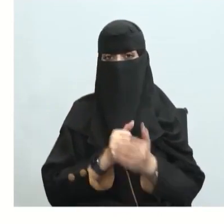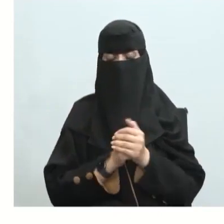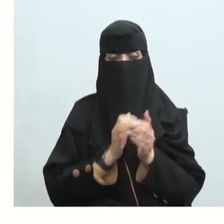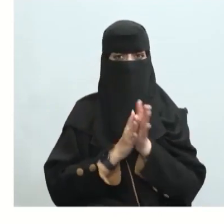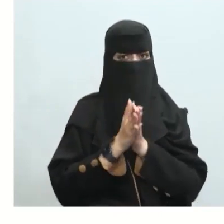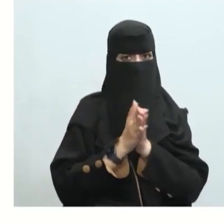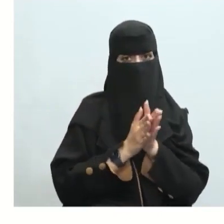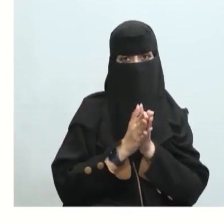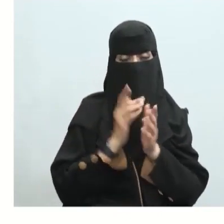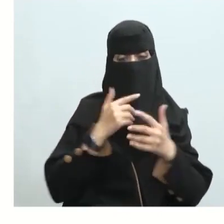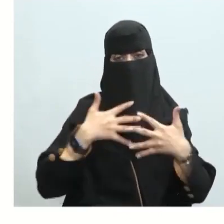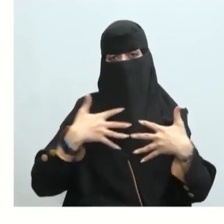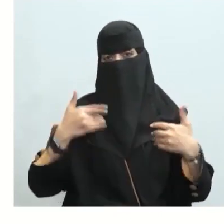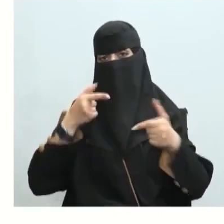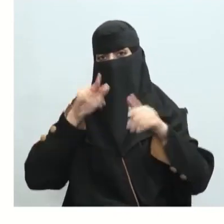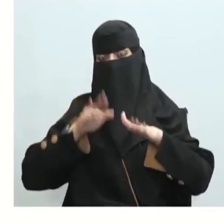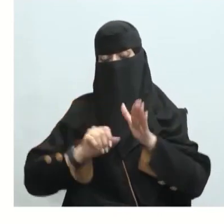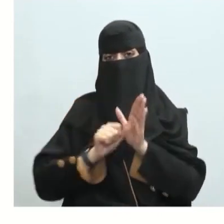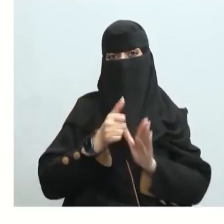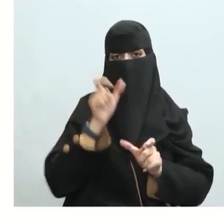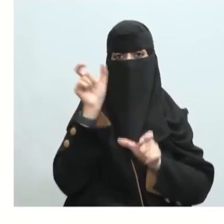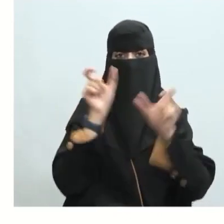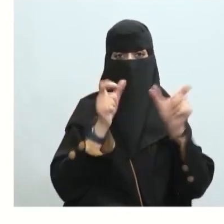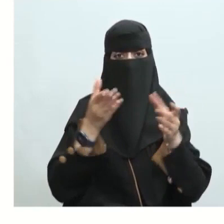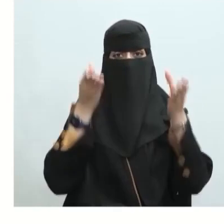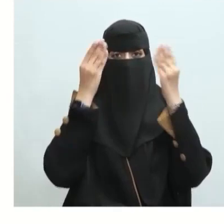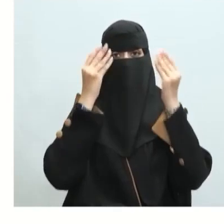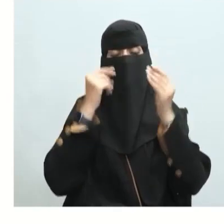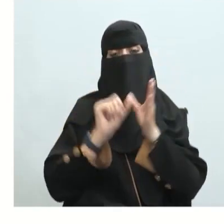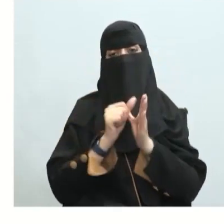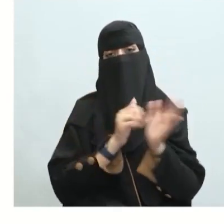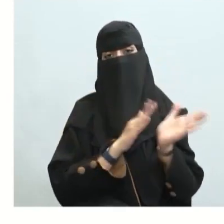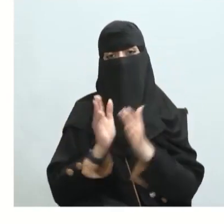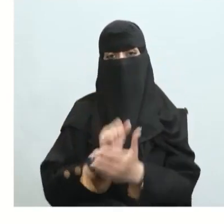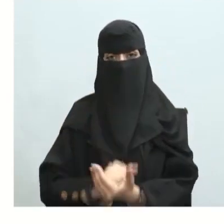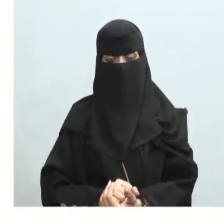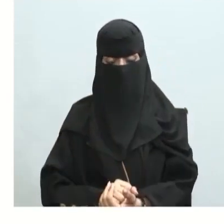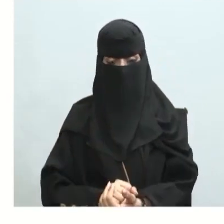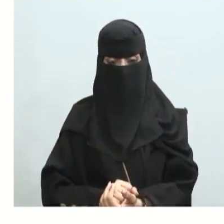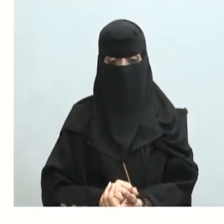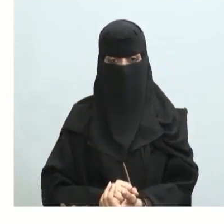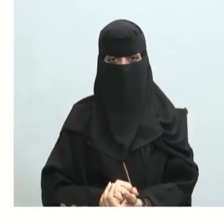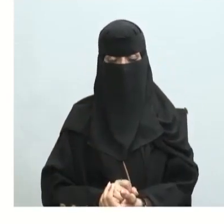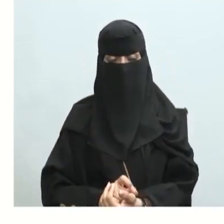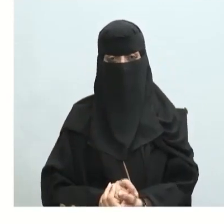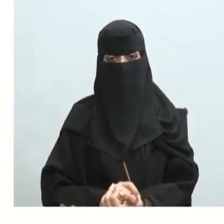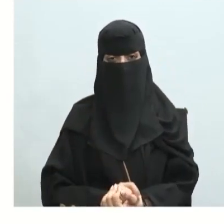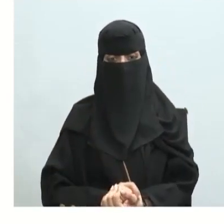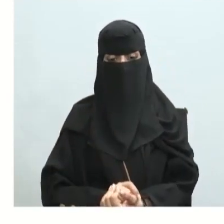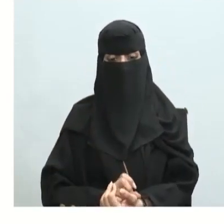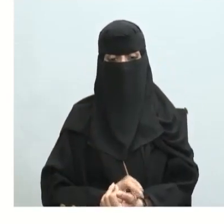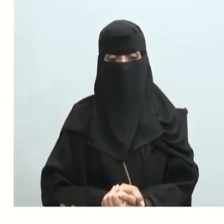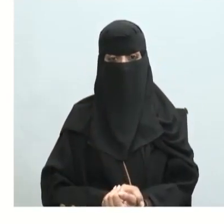استمتع الاستمتاع باحدث قنوات المعلومات استمتاع وايضا احدث قنوات القنوات